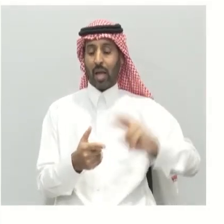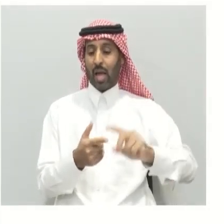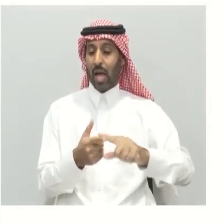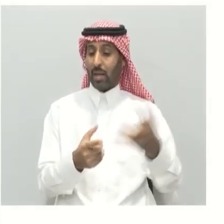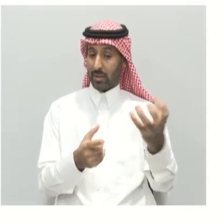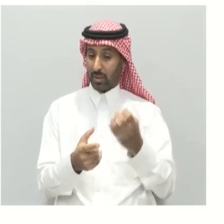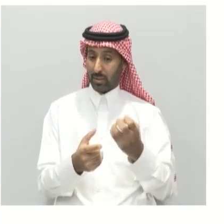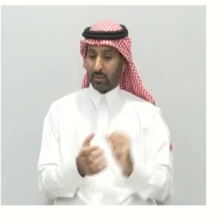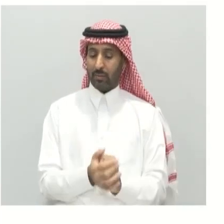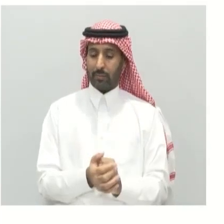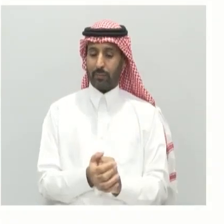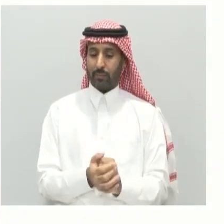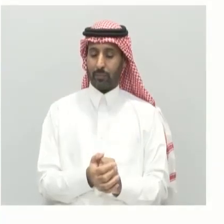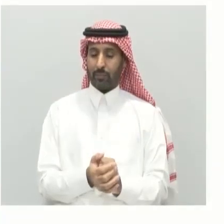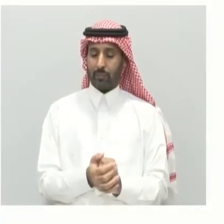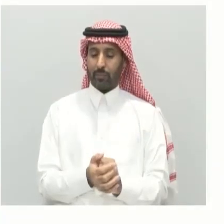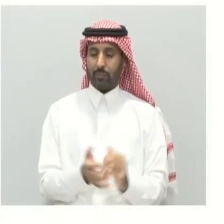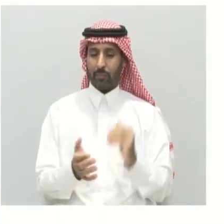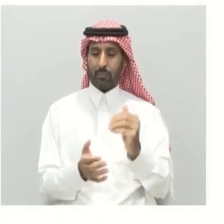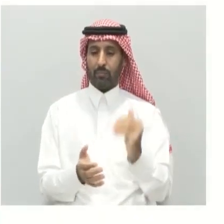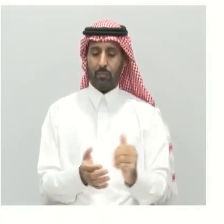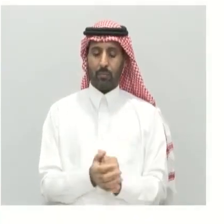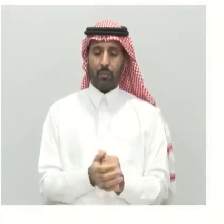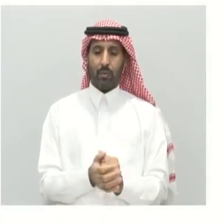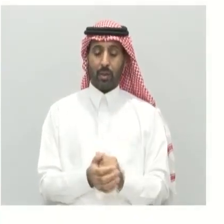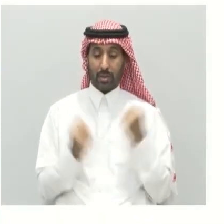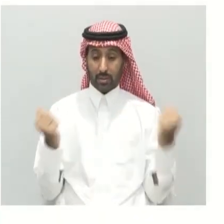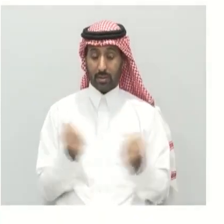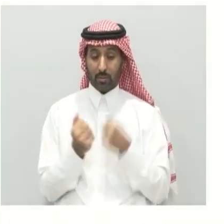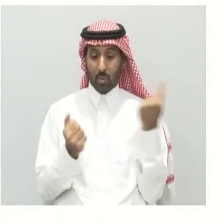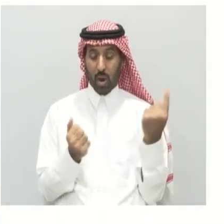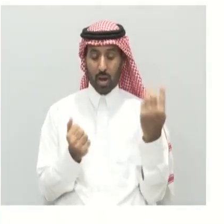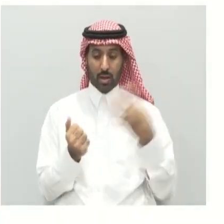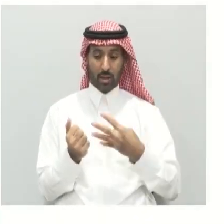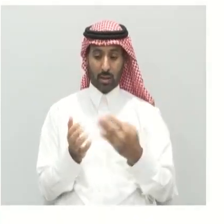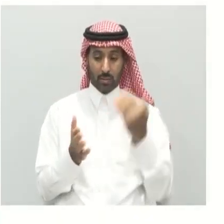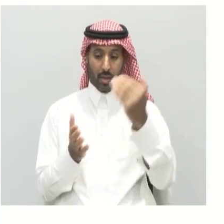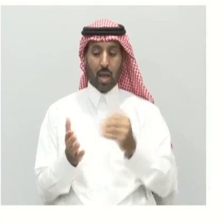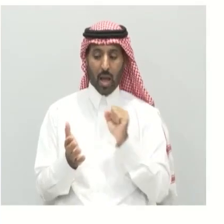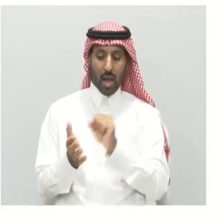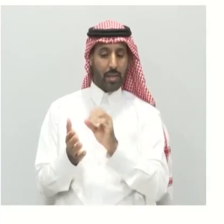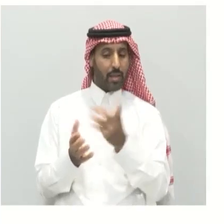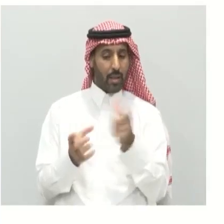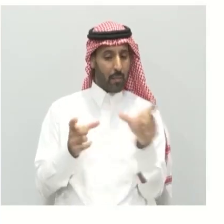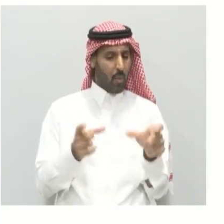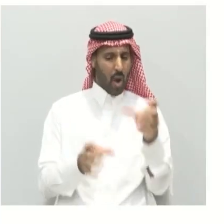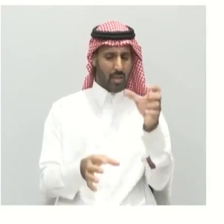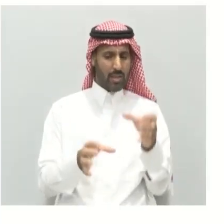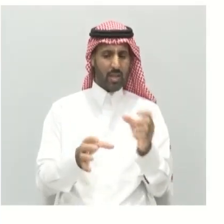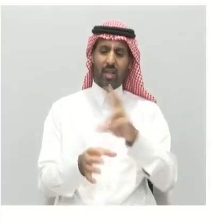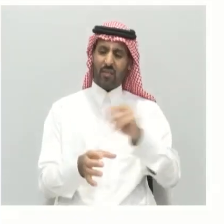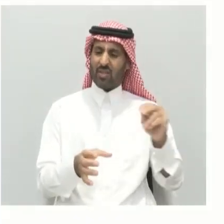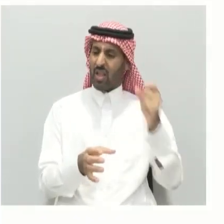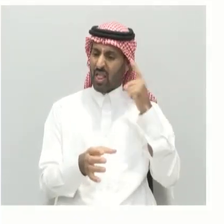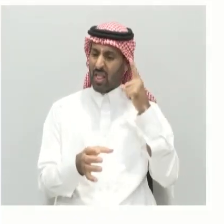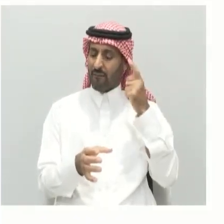سوف يختزل بعد ذلك تدريب 41 حدد المواد نفس الفكره تقريبا اللي